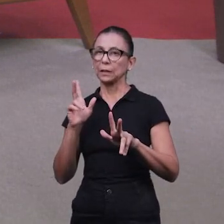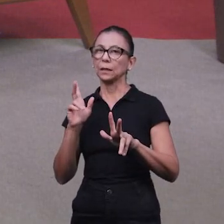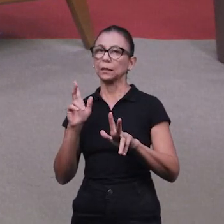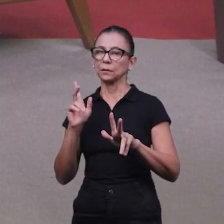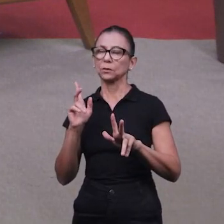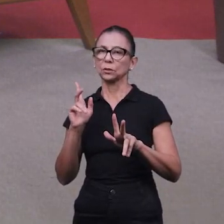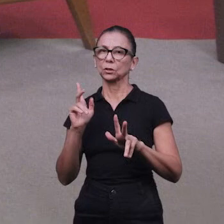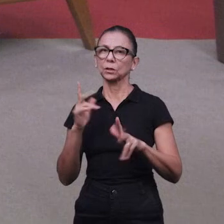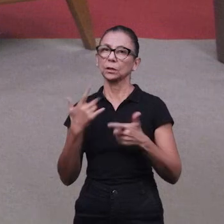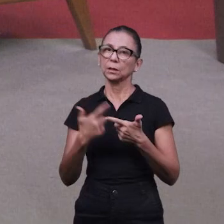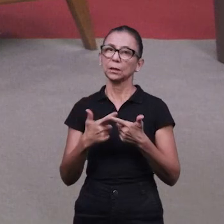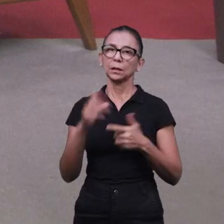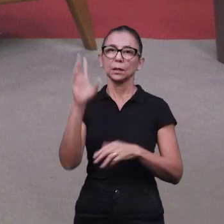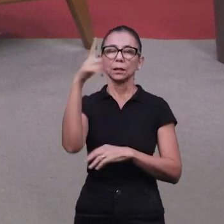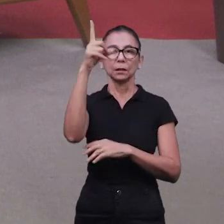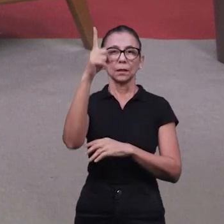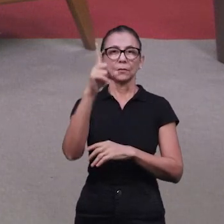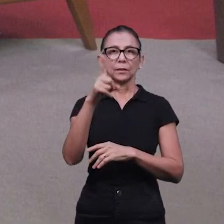quelque chose de différent